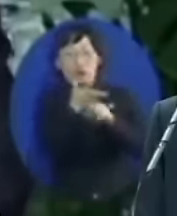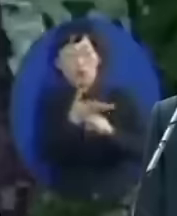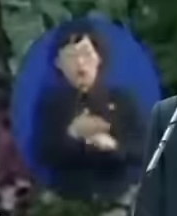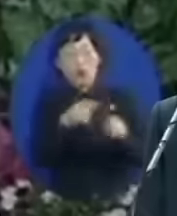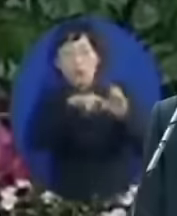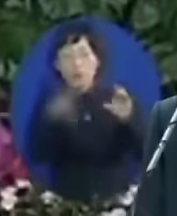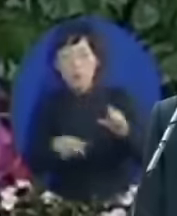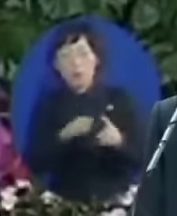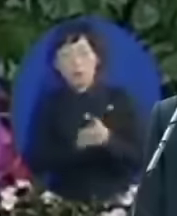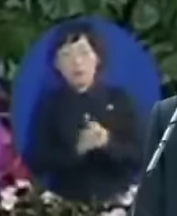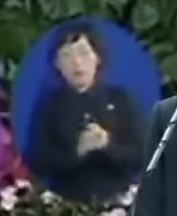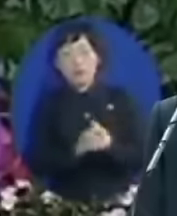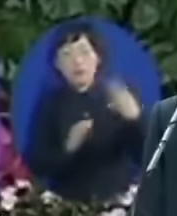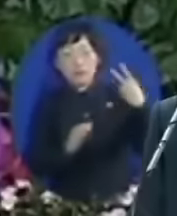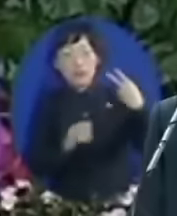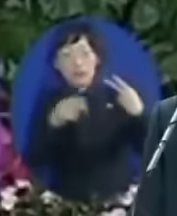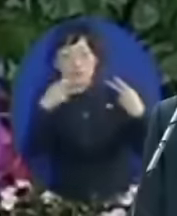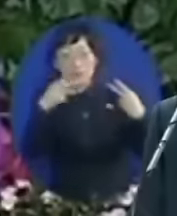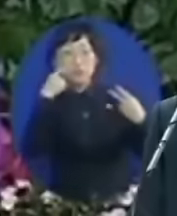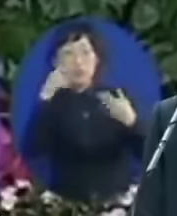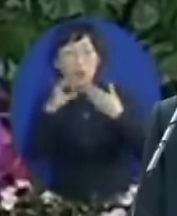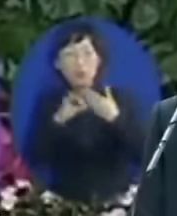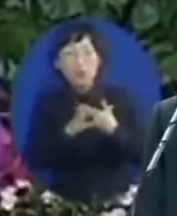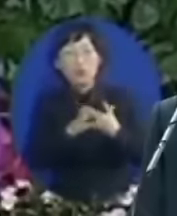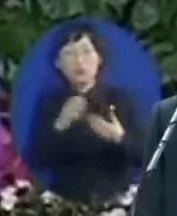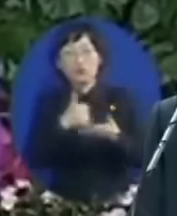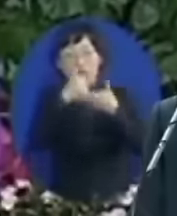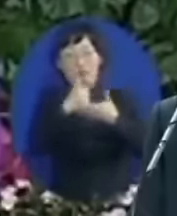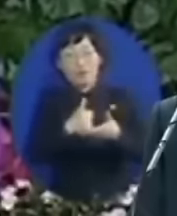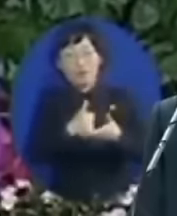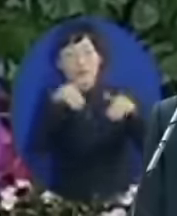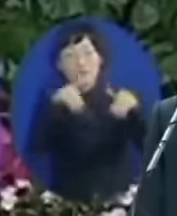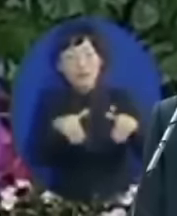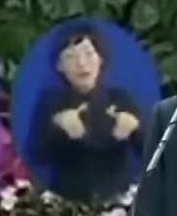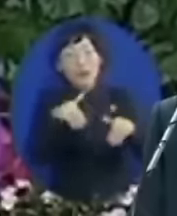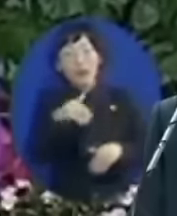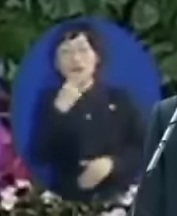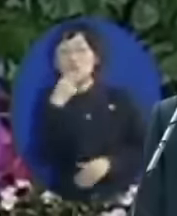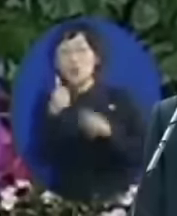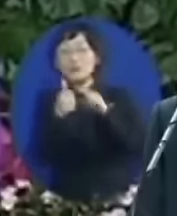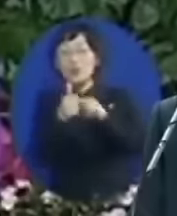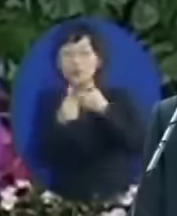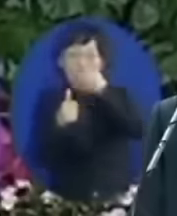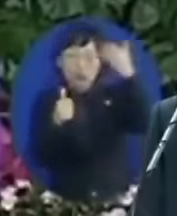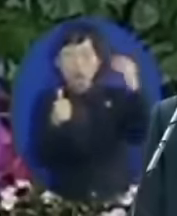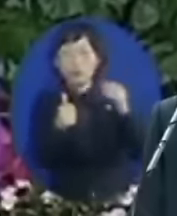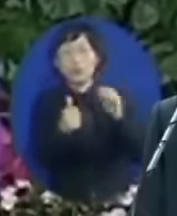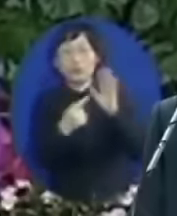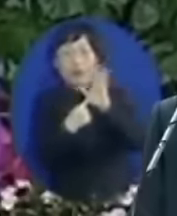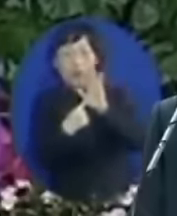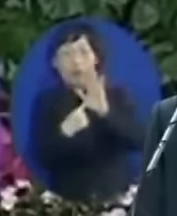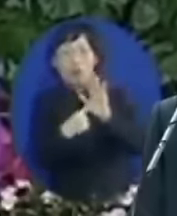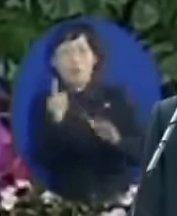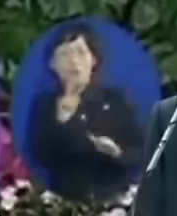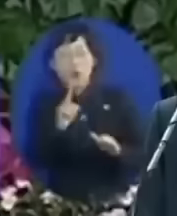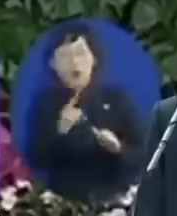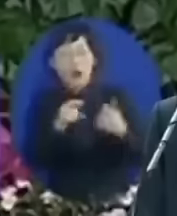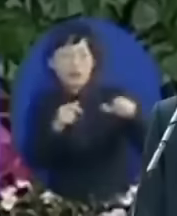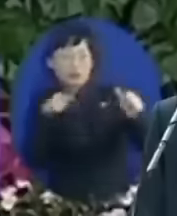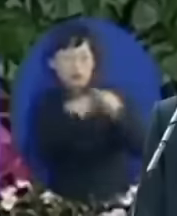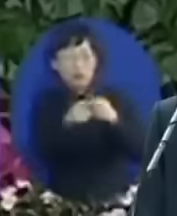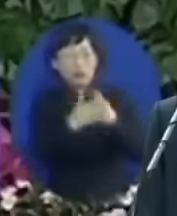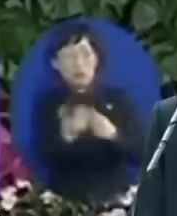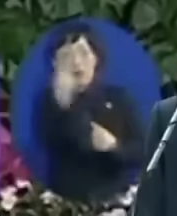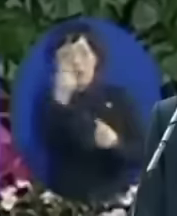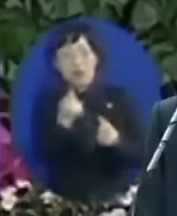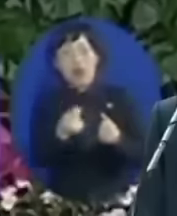13절에 그들이 떠난 후에 주의 사자가 요셉에게 현몽하여 이르되 헤롯이 아기를 찾아 죽이려 하니 일어나 아기와 그의 어머니를